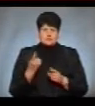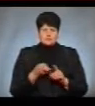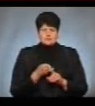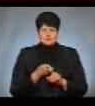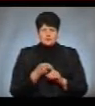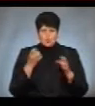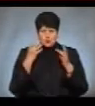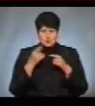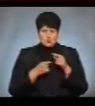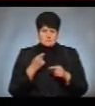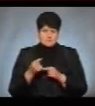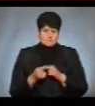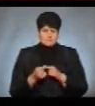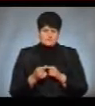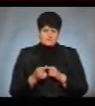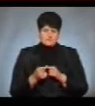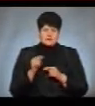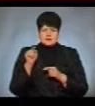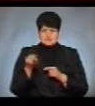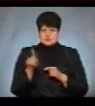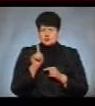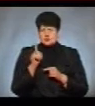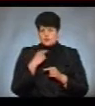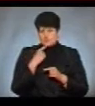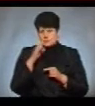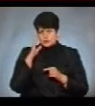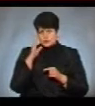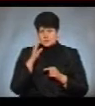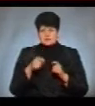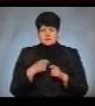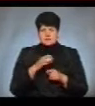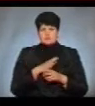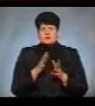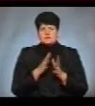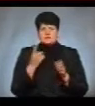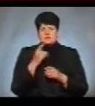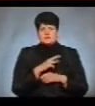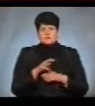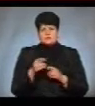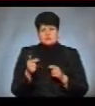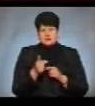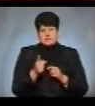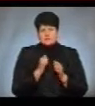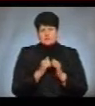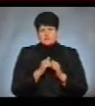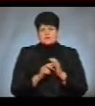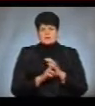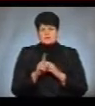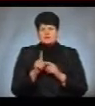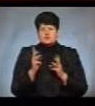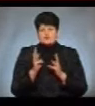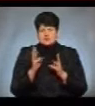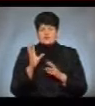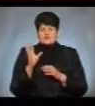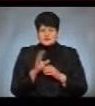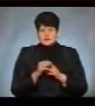більше культурної спадщини? Ну, за ті, що казав чоловік, збитки складали понад 1 мільйон гривень майже на кожній церкві, що горіла. Слід наголосити, що всі